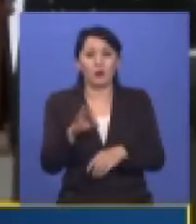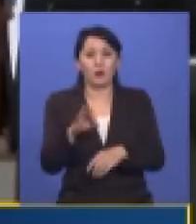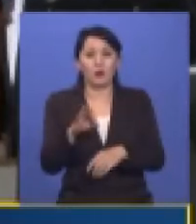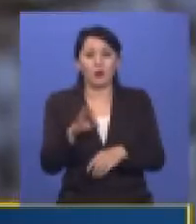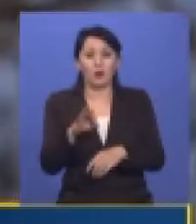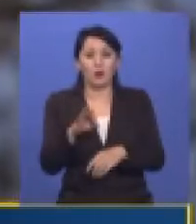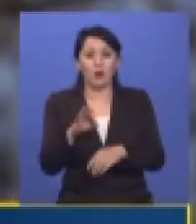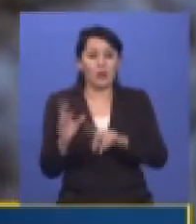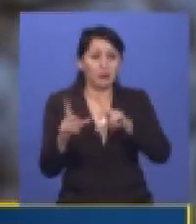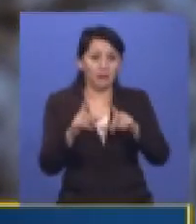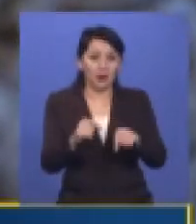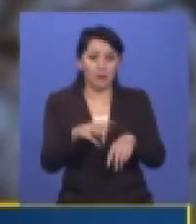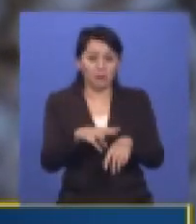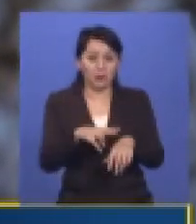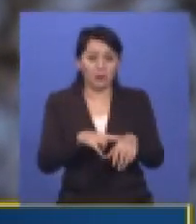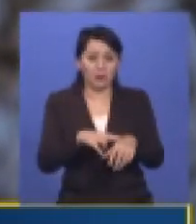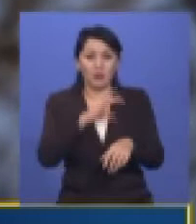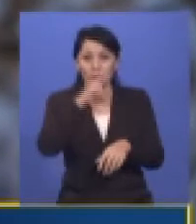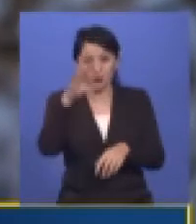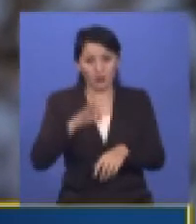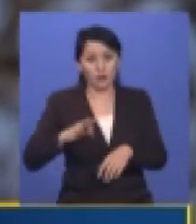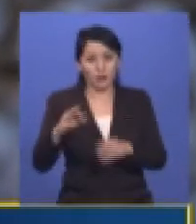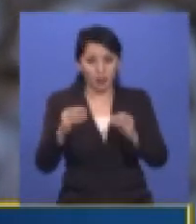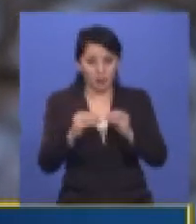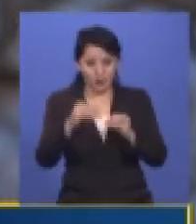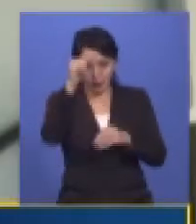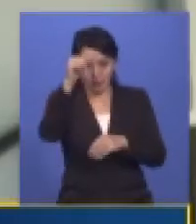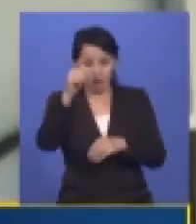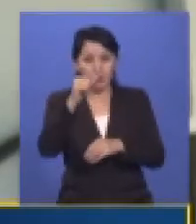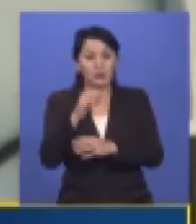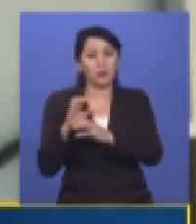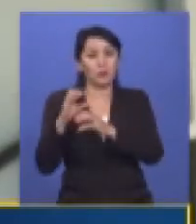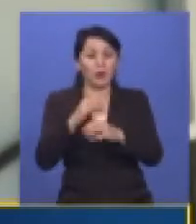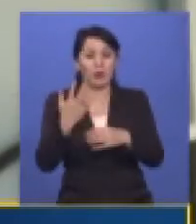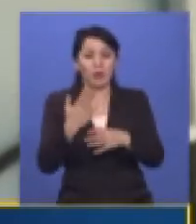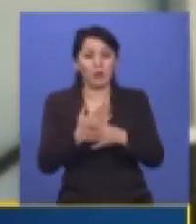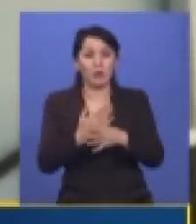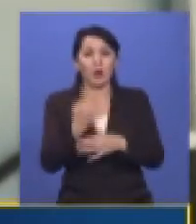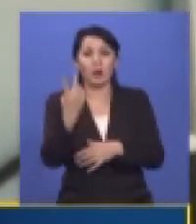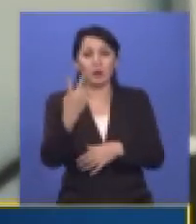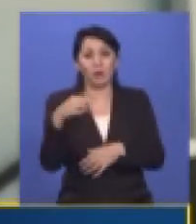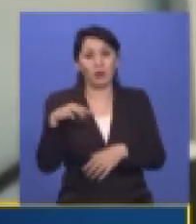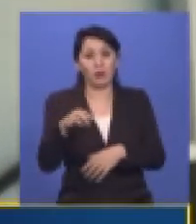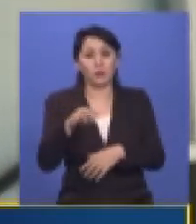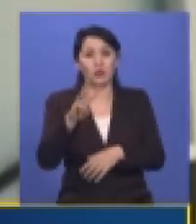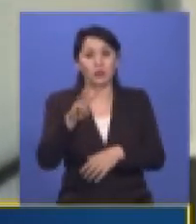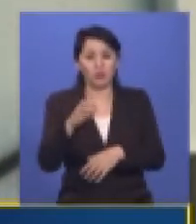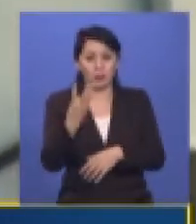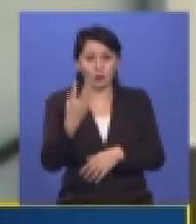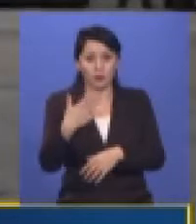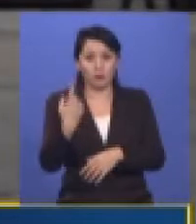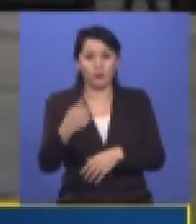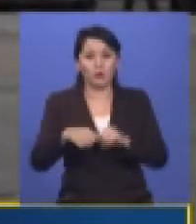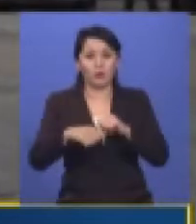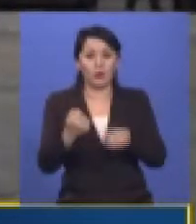наряд по территории. Солтүстік Қазақстан облысы полицейлері 10 айдың ішінде бейнебақылау камераларының көмегімен 20455 құқық